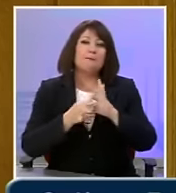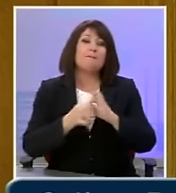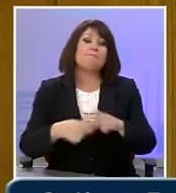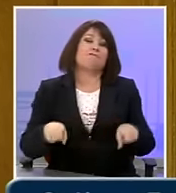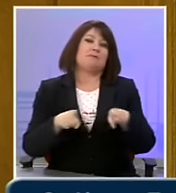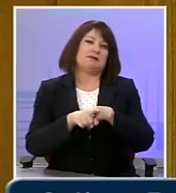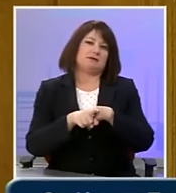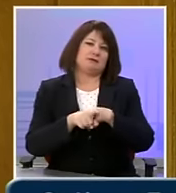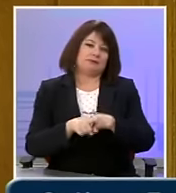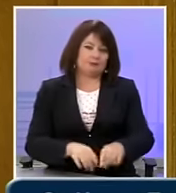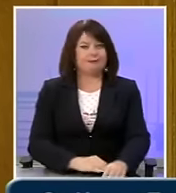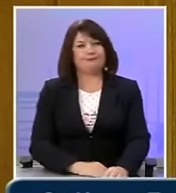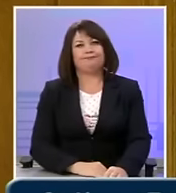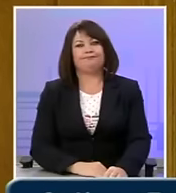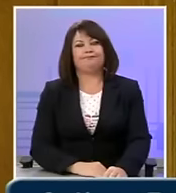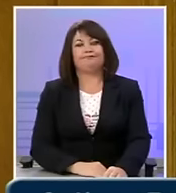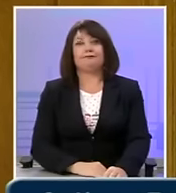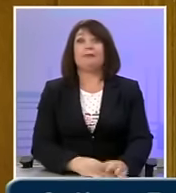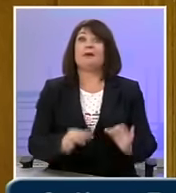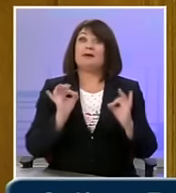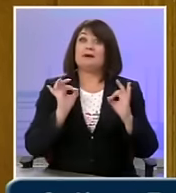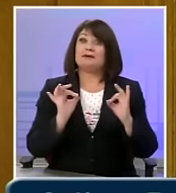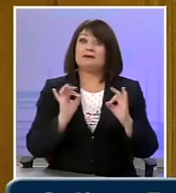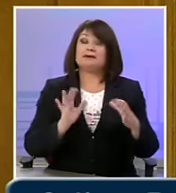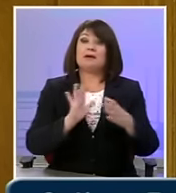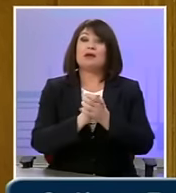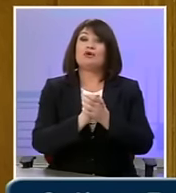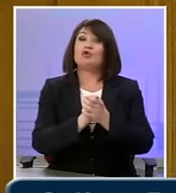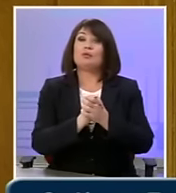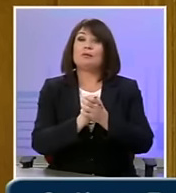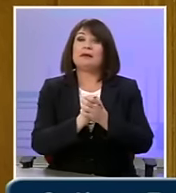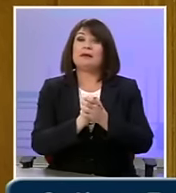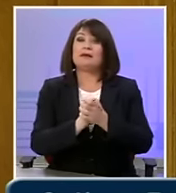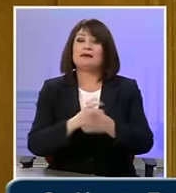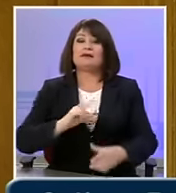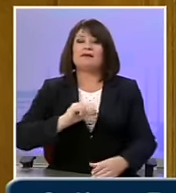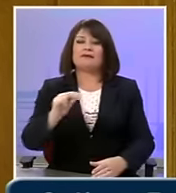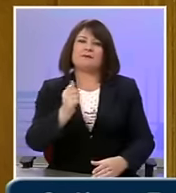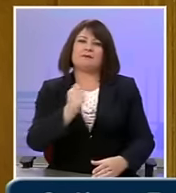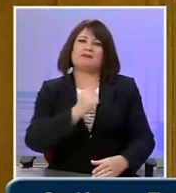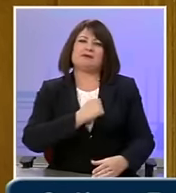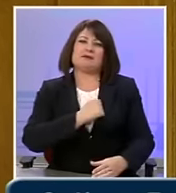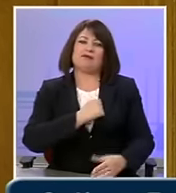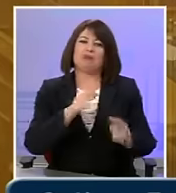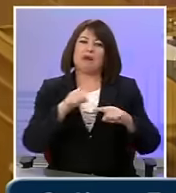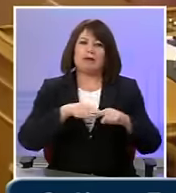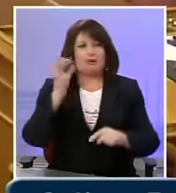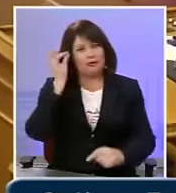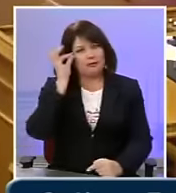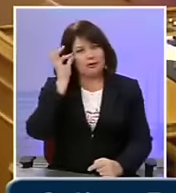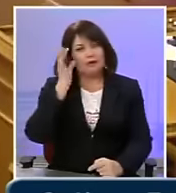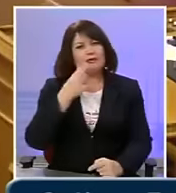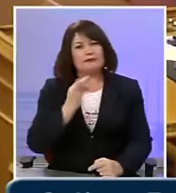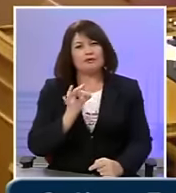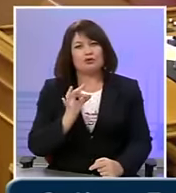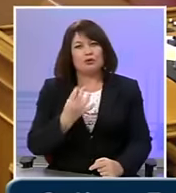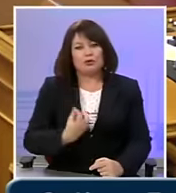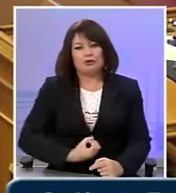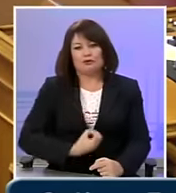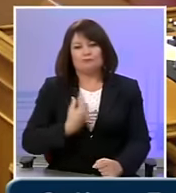αλληλεγγύη. Και βεβαίως αυτό που μας ενώνει είναι οι κοινές μας αξίες. Γι' αυτό ακριβώς νιώθω